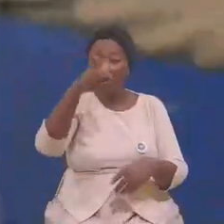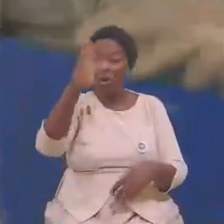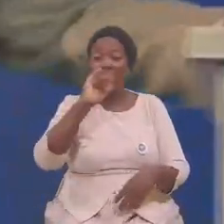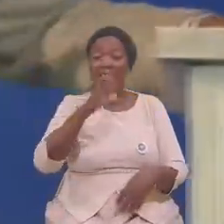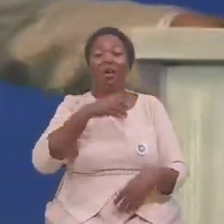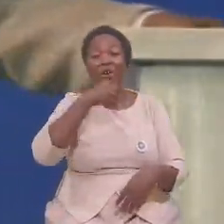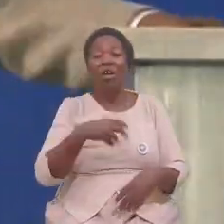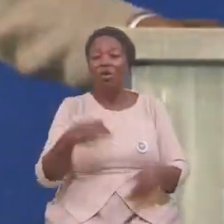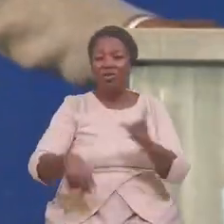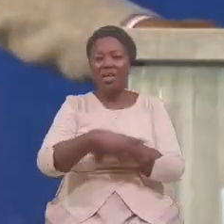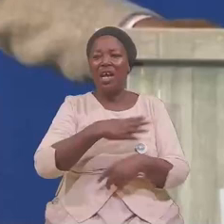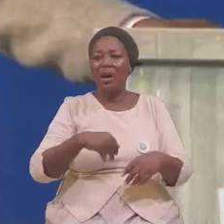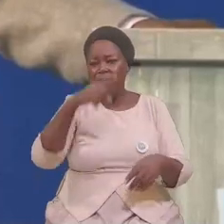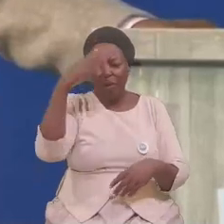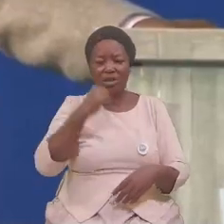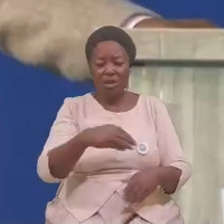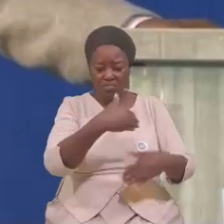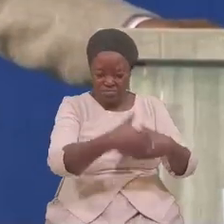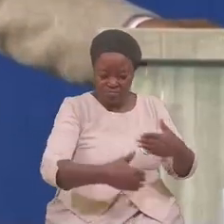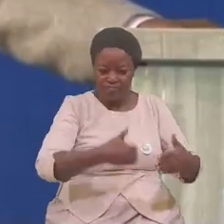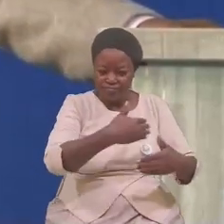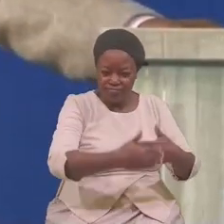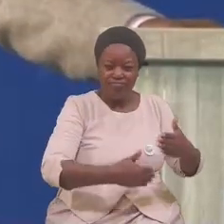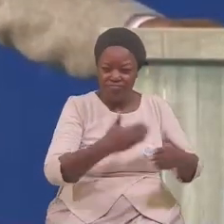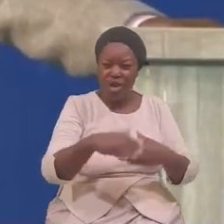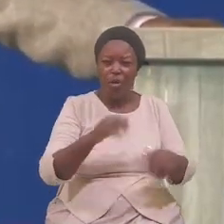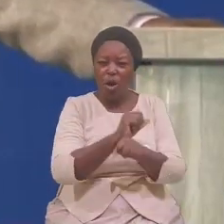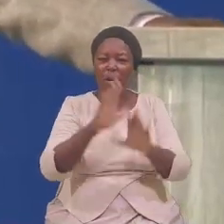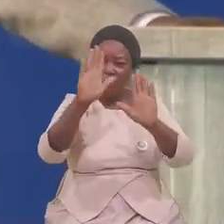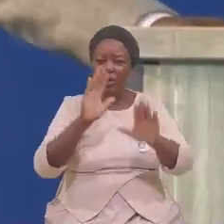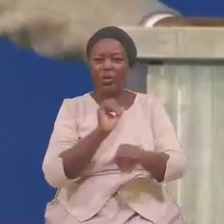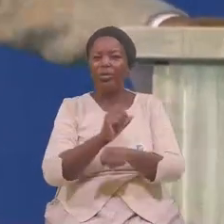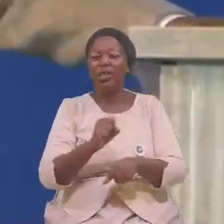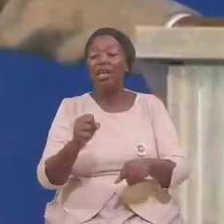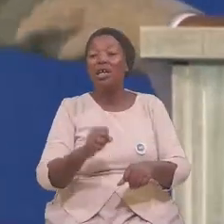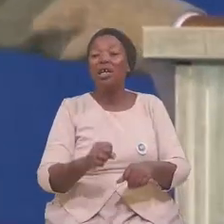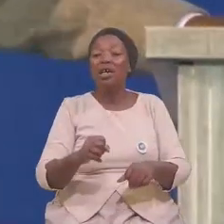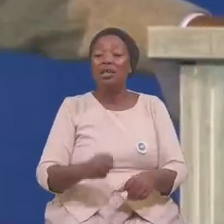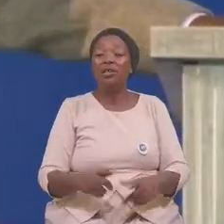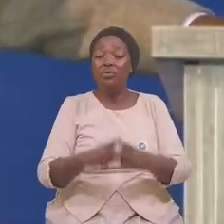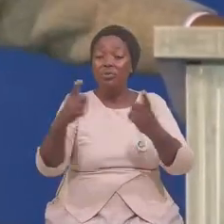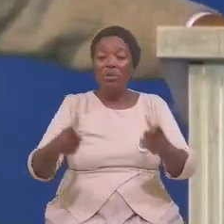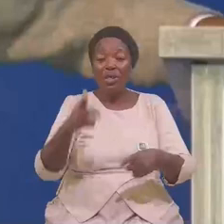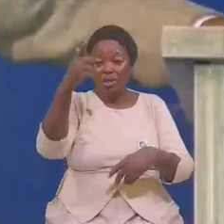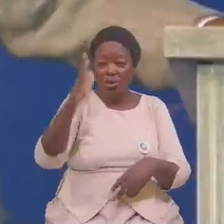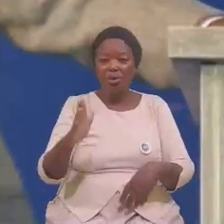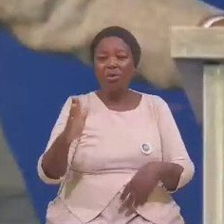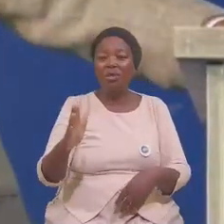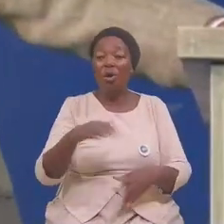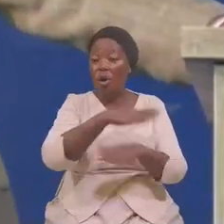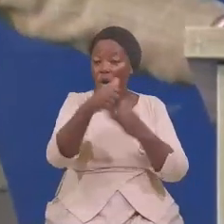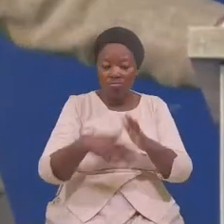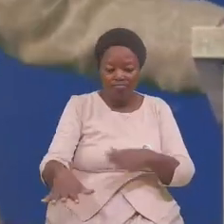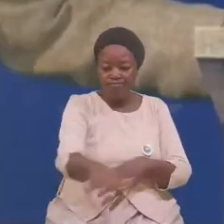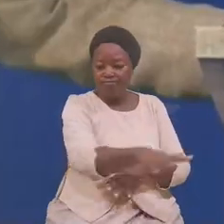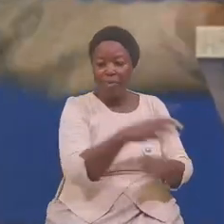parce qu'il est toujours là, accomplissant des miracles, l'ancien des jours, toutes ces nombreuses